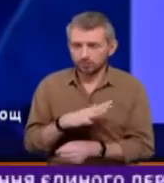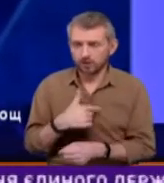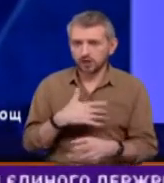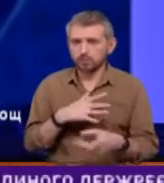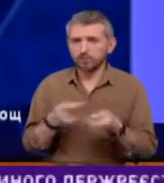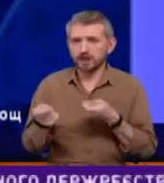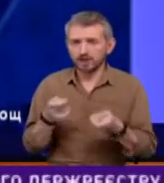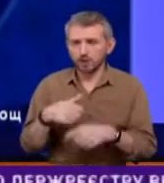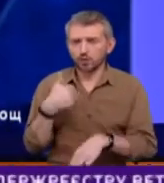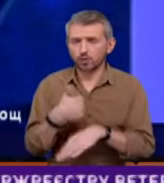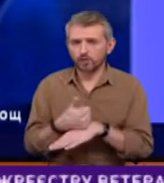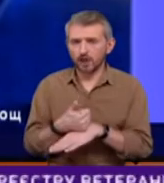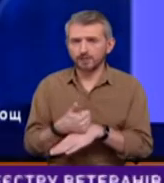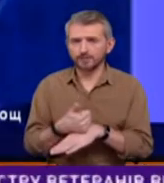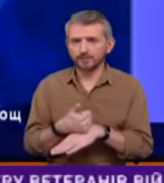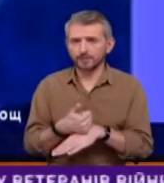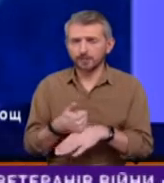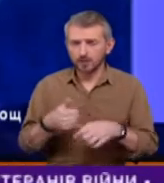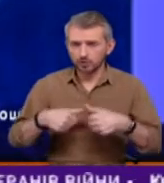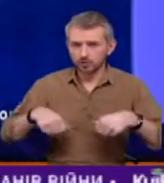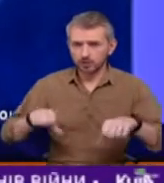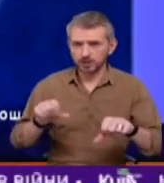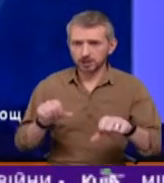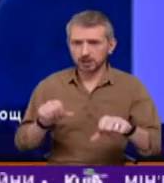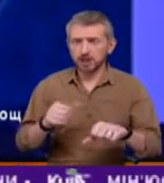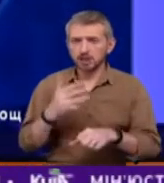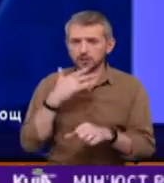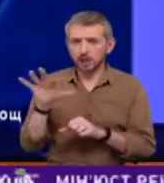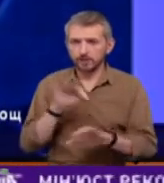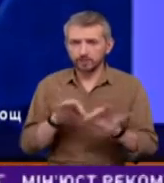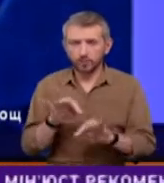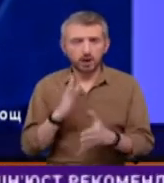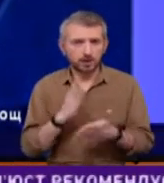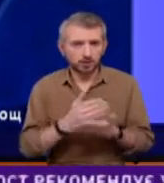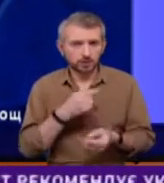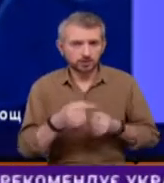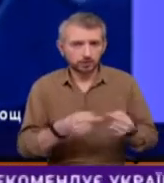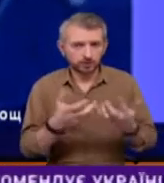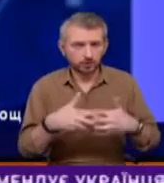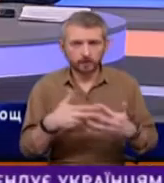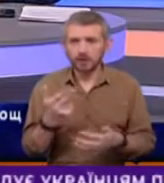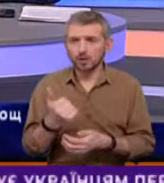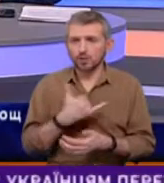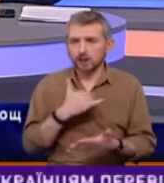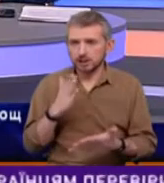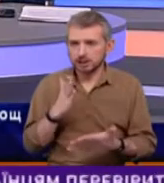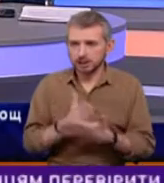керівник, я був голова журі національного відбору. Ну, є ж устаткування? А як же, звичайно. У нас є, де в нас є від 1 до 12,